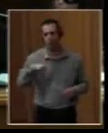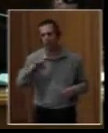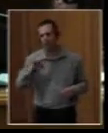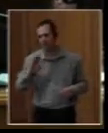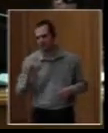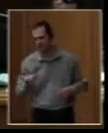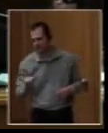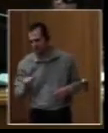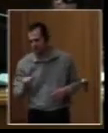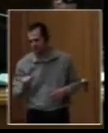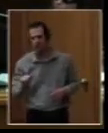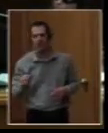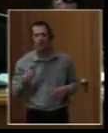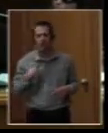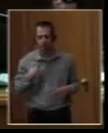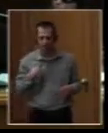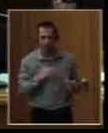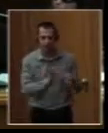Αναπτύξαμε